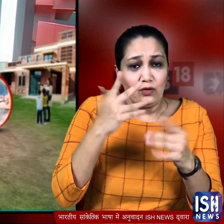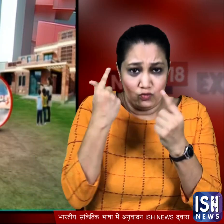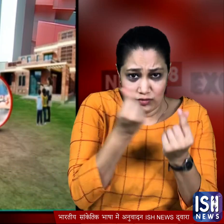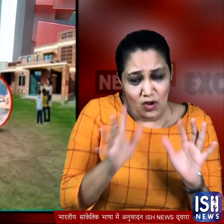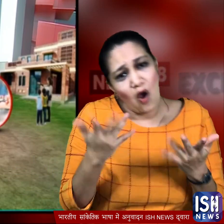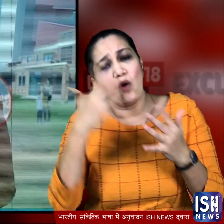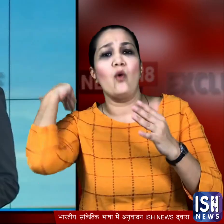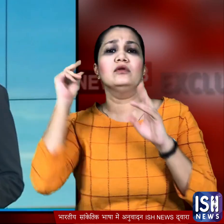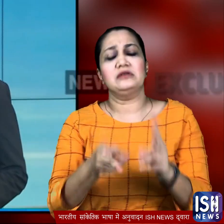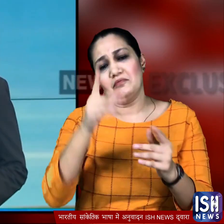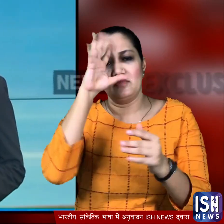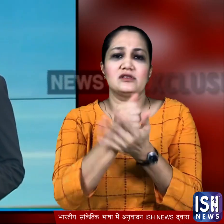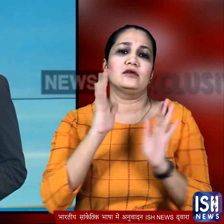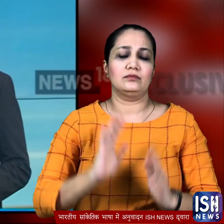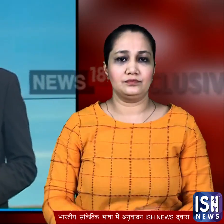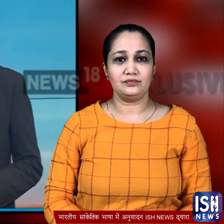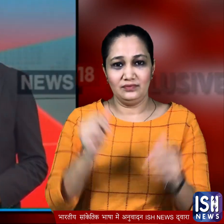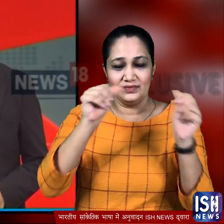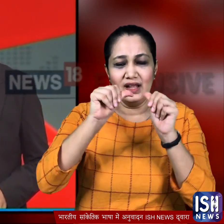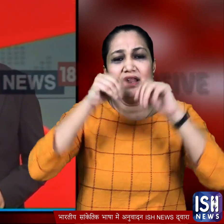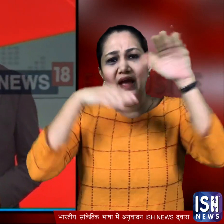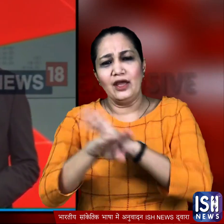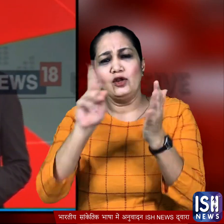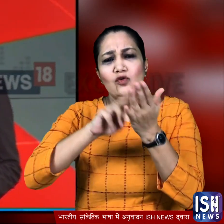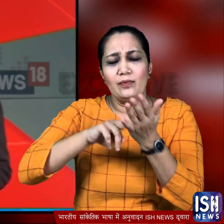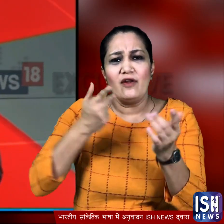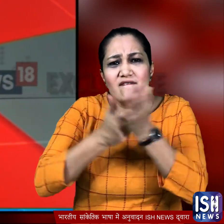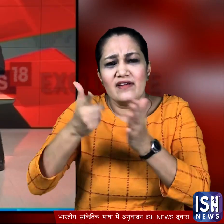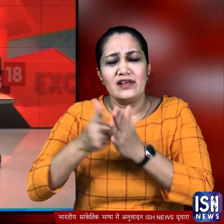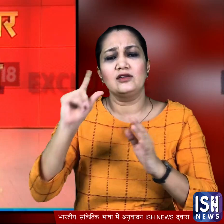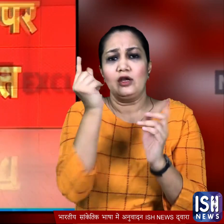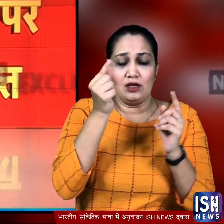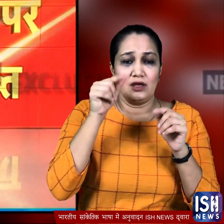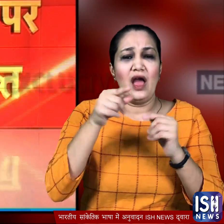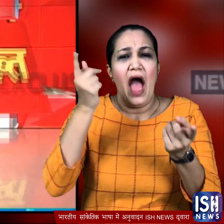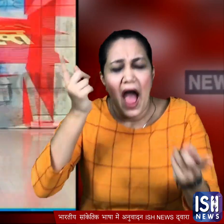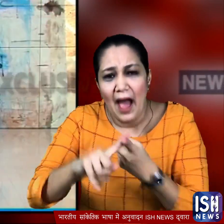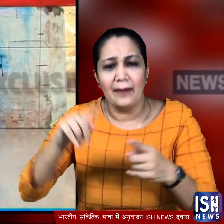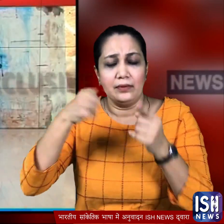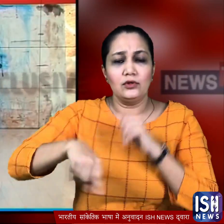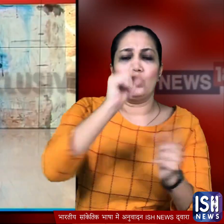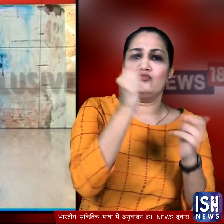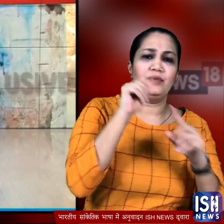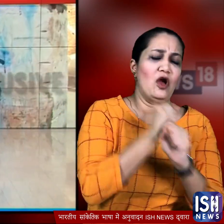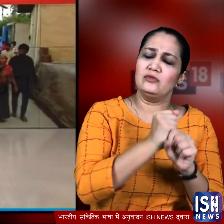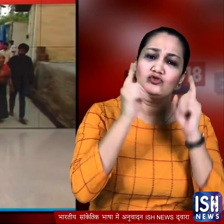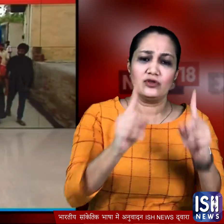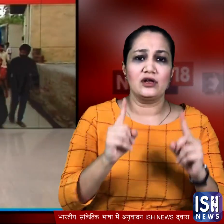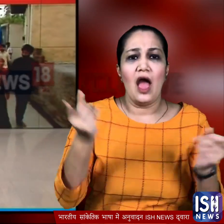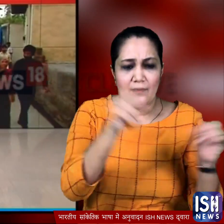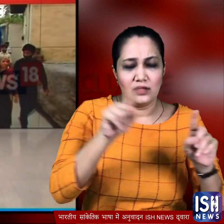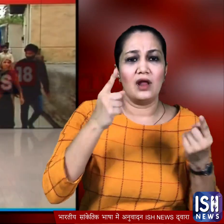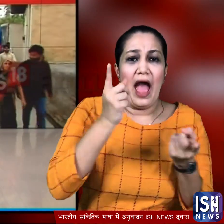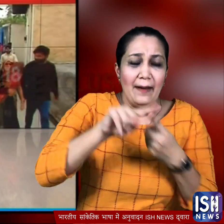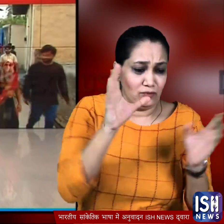हैं। अलीगढ़ के नूरपुर गांव की घटना पर यूपी सरकार ने सख्त कार्रवाई की। गांव में 2 समुदायों के बीच हुए